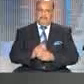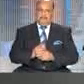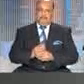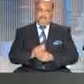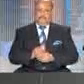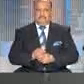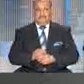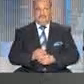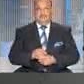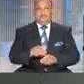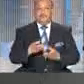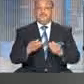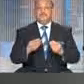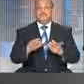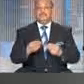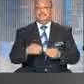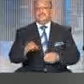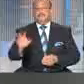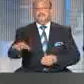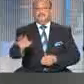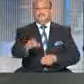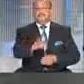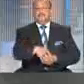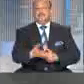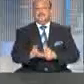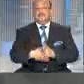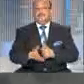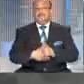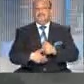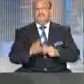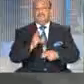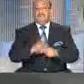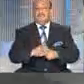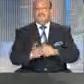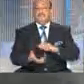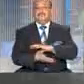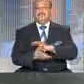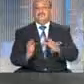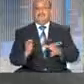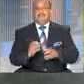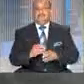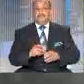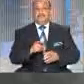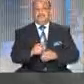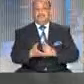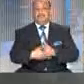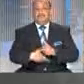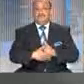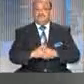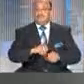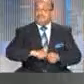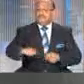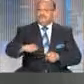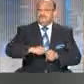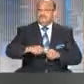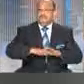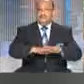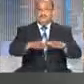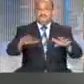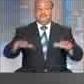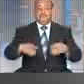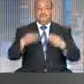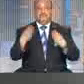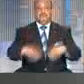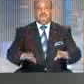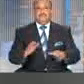تعويضها عن طريق القضاء، أما المحصول وبذوره فقضية أخرى تدعم مشروعية الحديث عن ضرورة العودة إلى استعمال